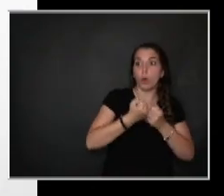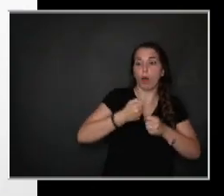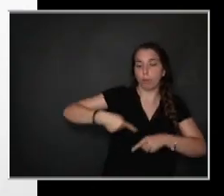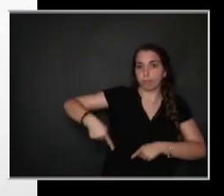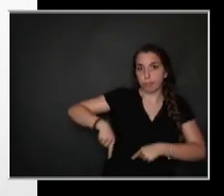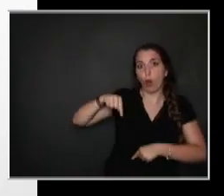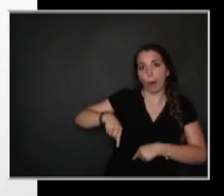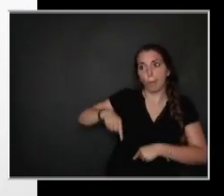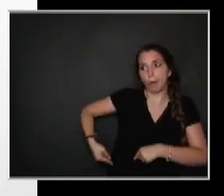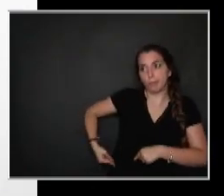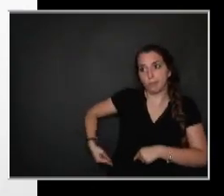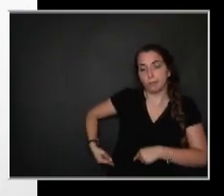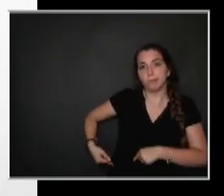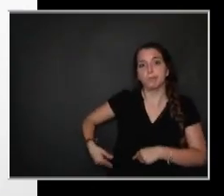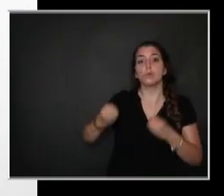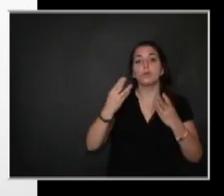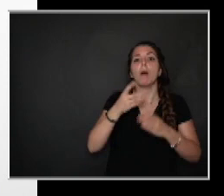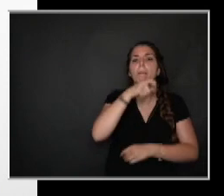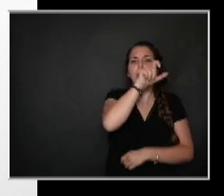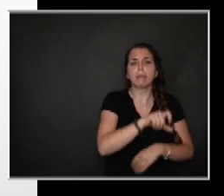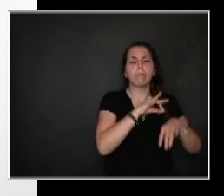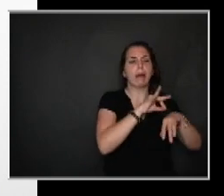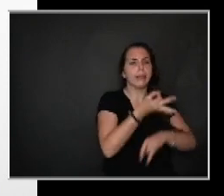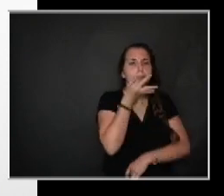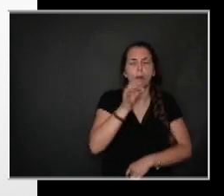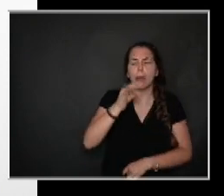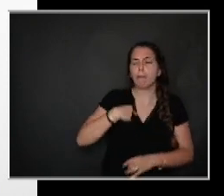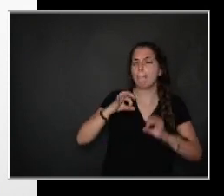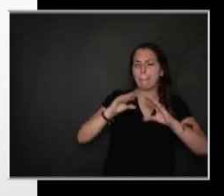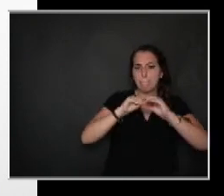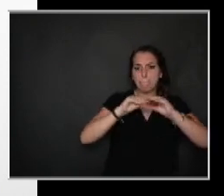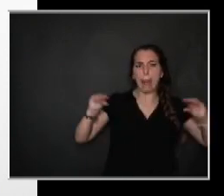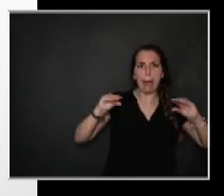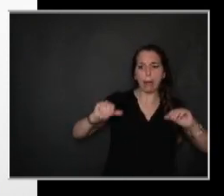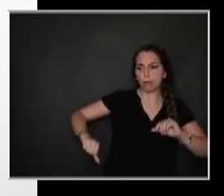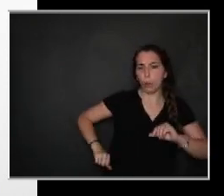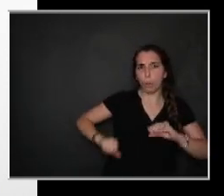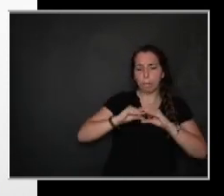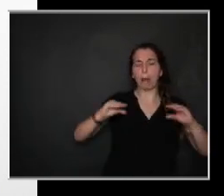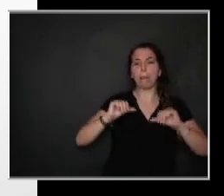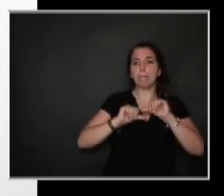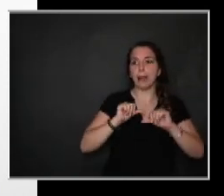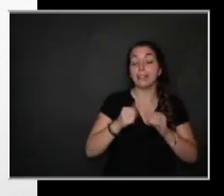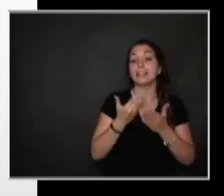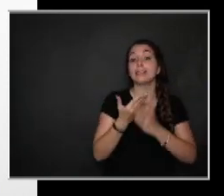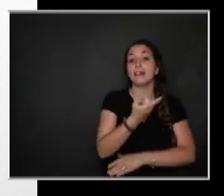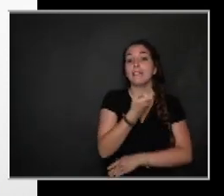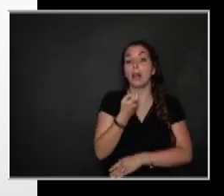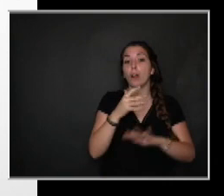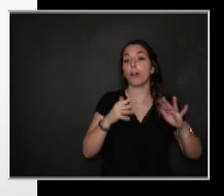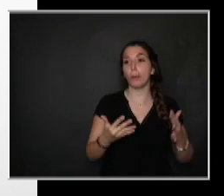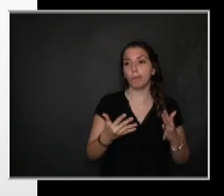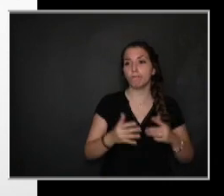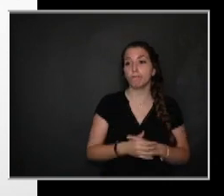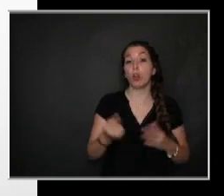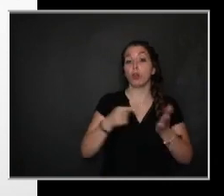Hein, d'ailleurs, les patients le disent bien, « Docteur, j'ai comme une barre en bas du dos ». Et cette douleur, elle survient essentiellement quand